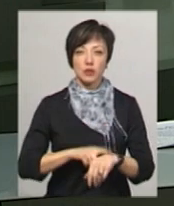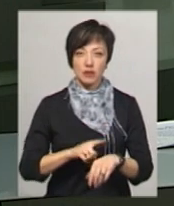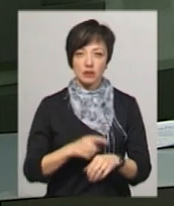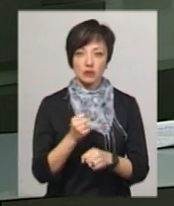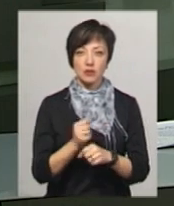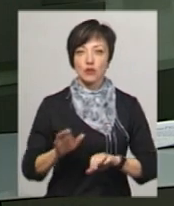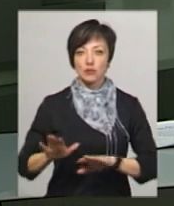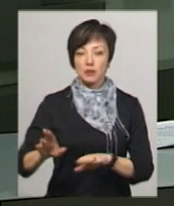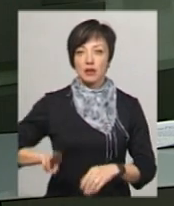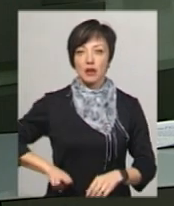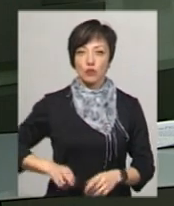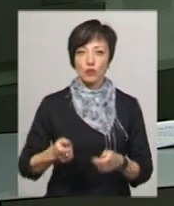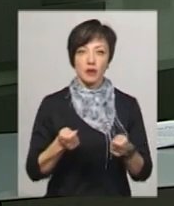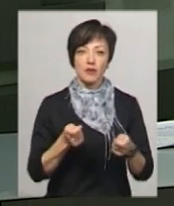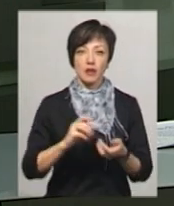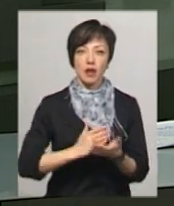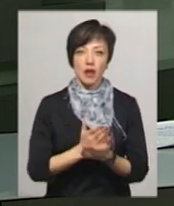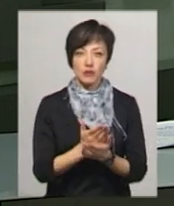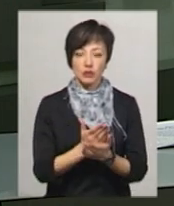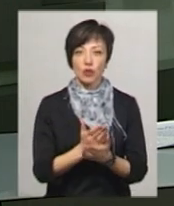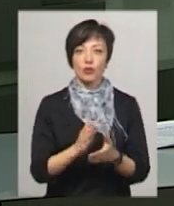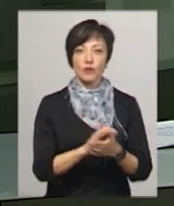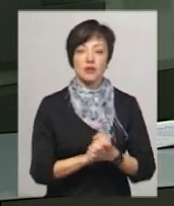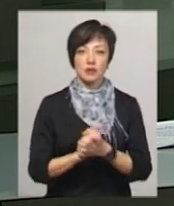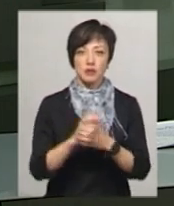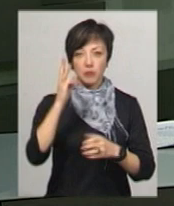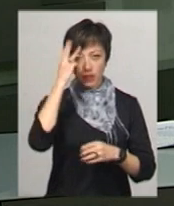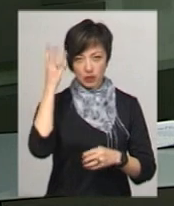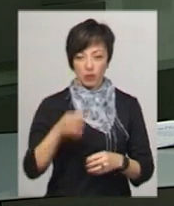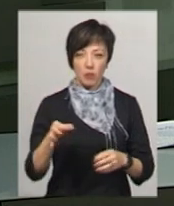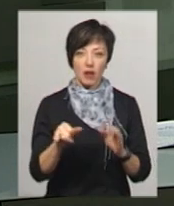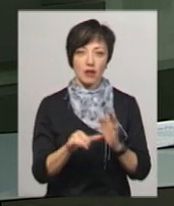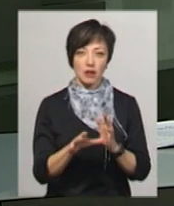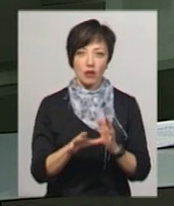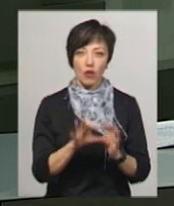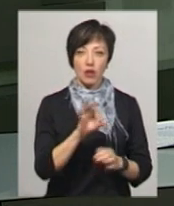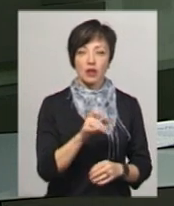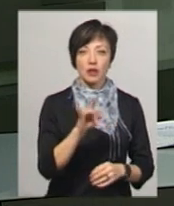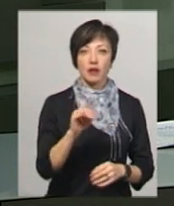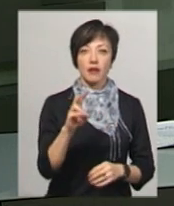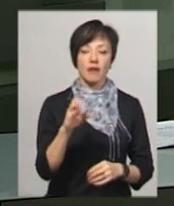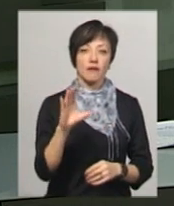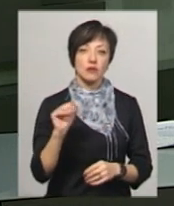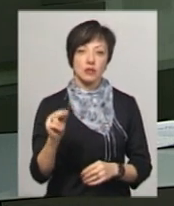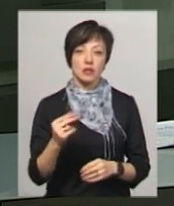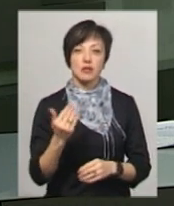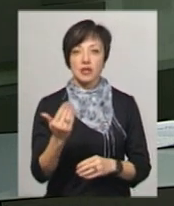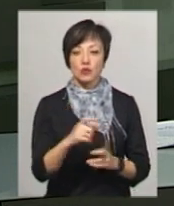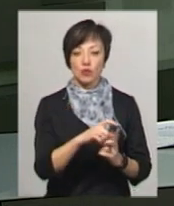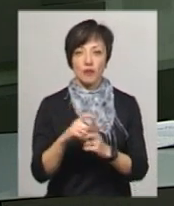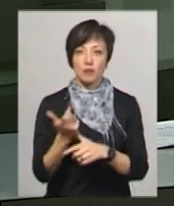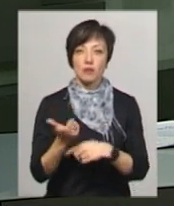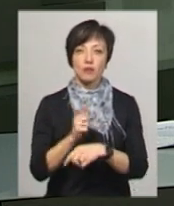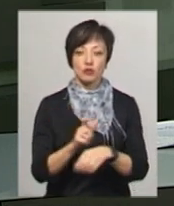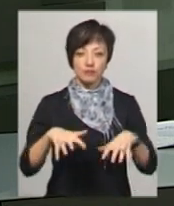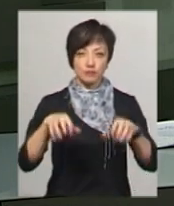наводить заступниця директора з управління якістю акціонерного товариства «Хмельницькобленерго» Олена Гриневич. За її словами, найбільше